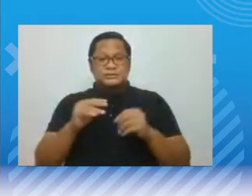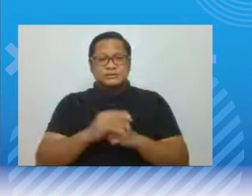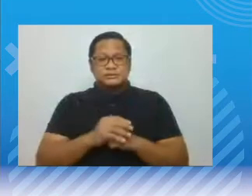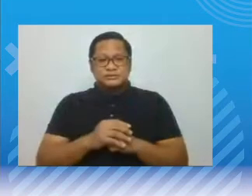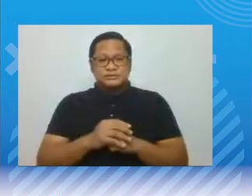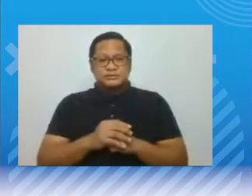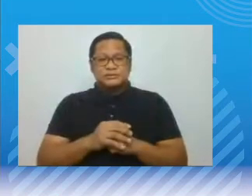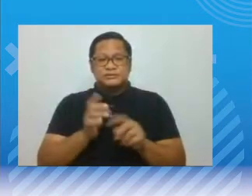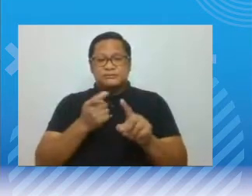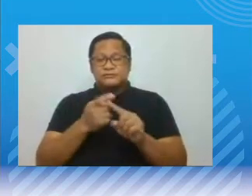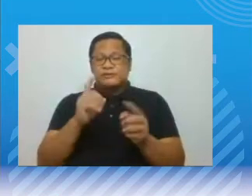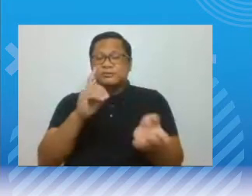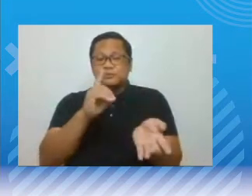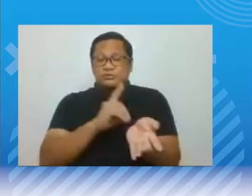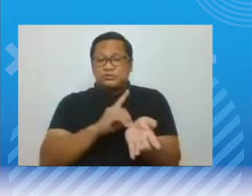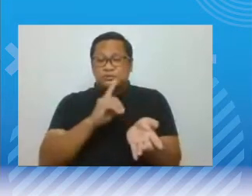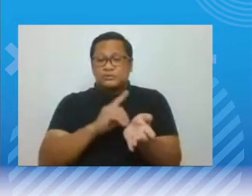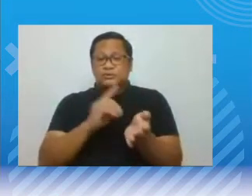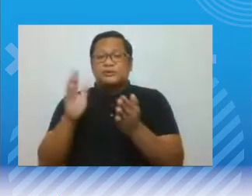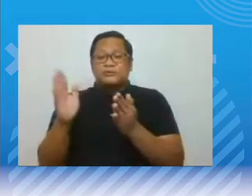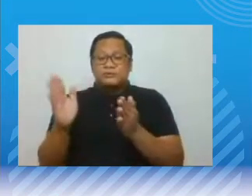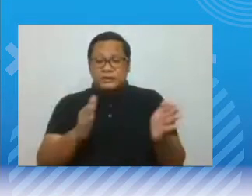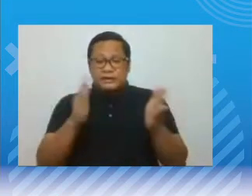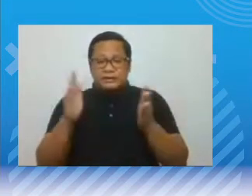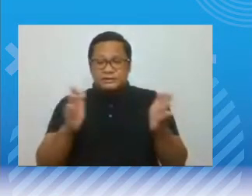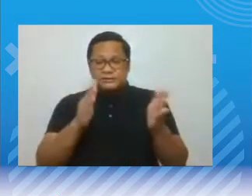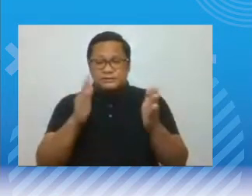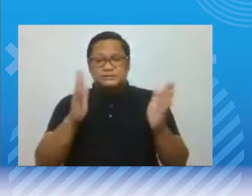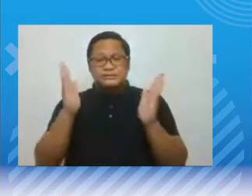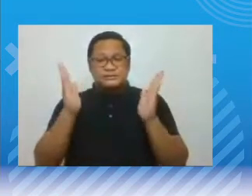Director ng Planning Service ng ating kagawaran.